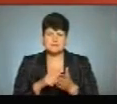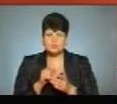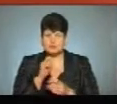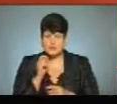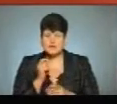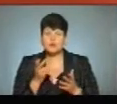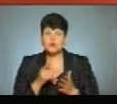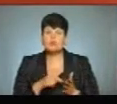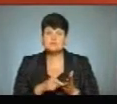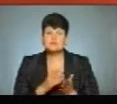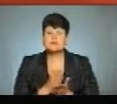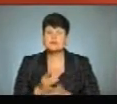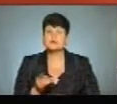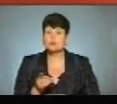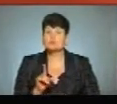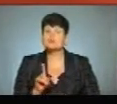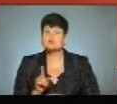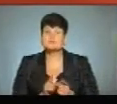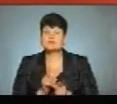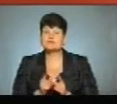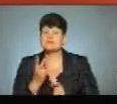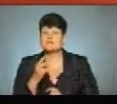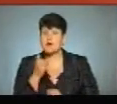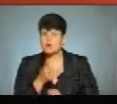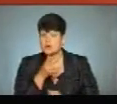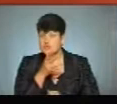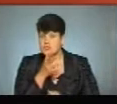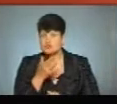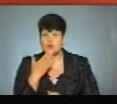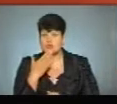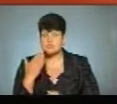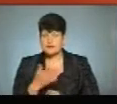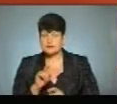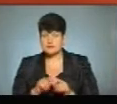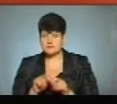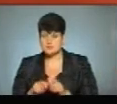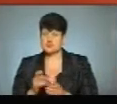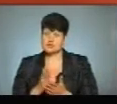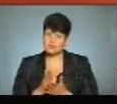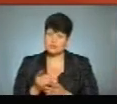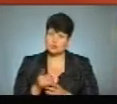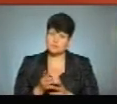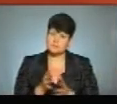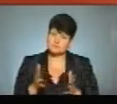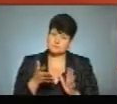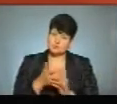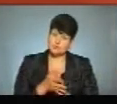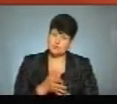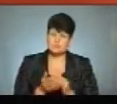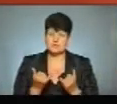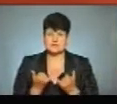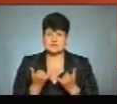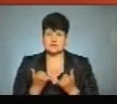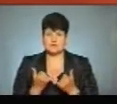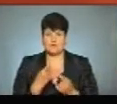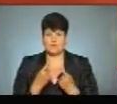На якому місці опинився Тернопіль? Що змінилося за два роки з часу останнього дослідження? Чи став Тернопіль прозорішим? Про це сьогодні говоримо в програмі,